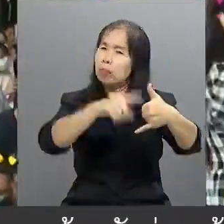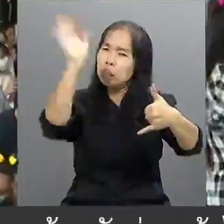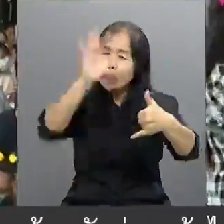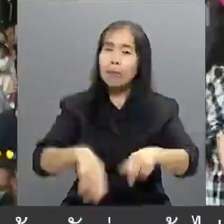ม.ค